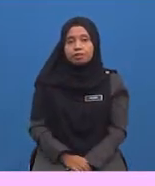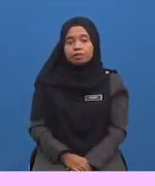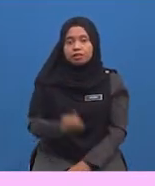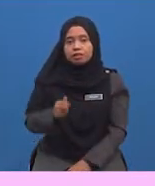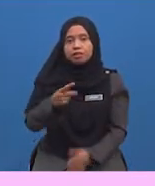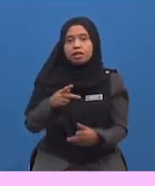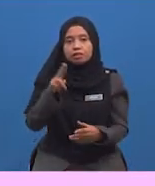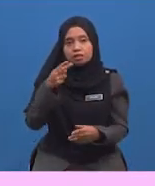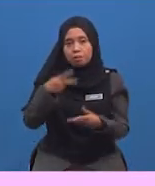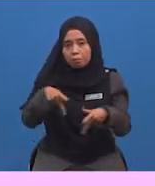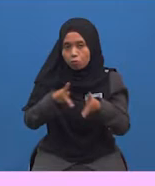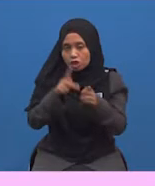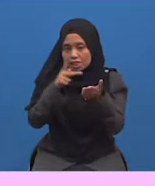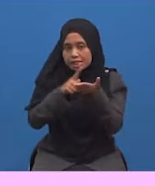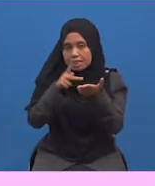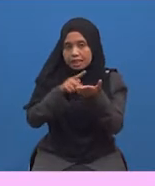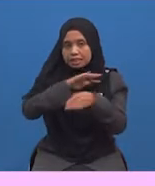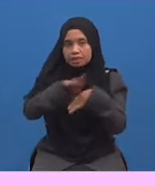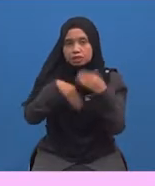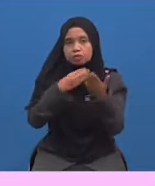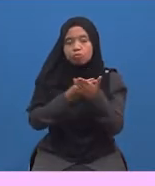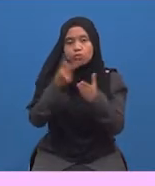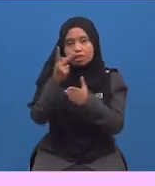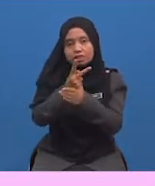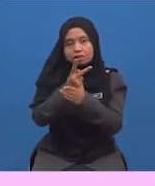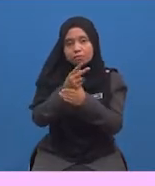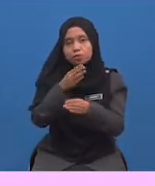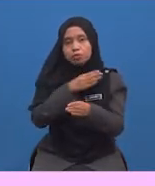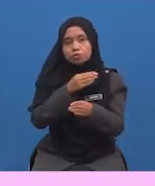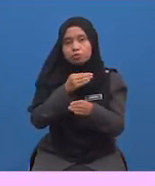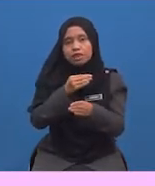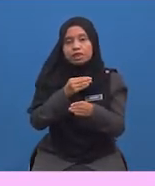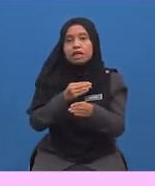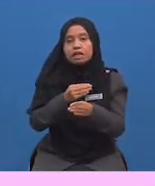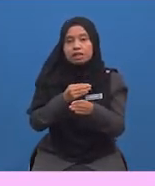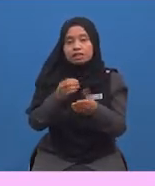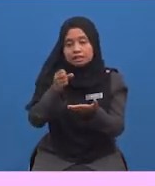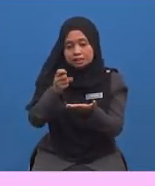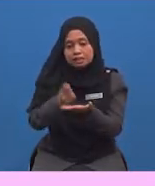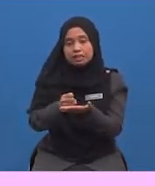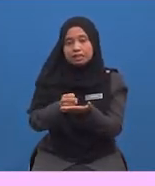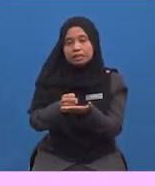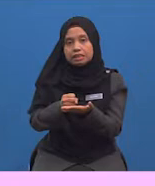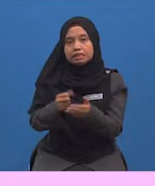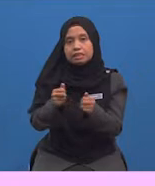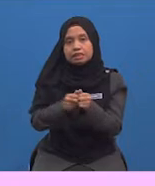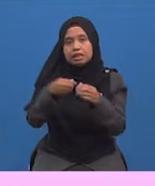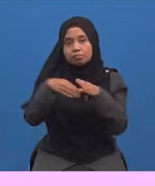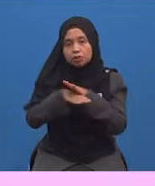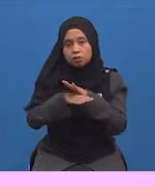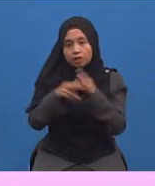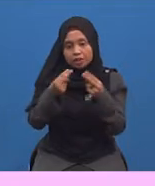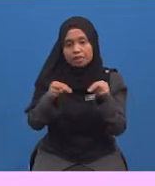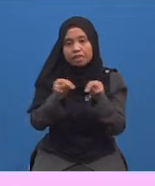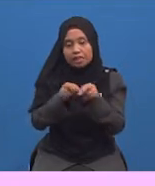Anda hanya perlu mengira jumlah isi padu kon dan silinder dengan memasukkan nilai ukuran yang